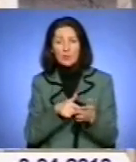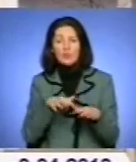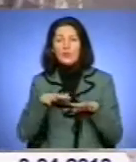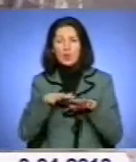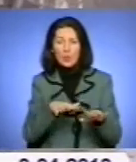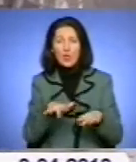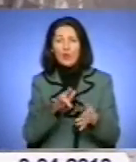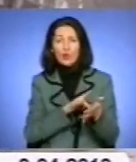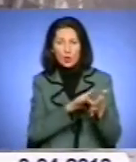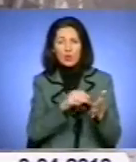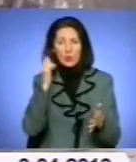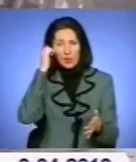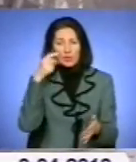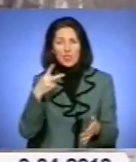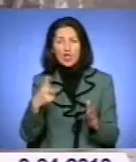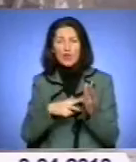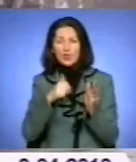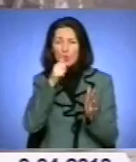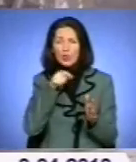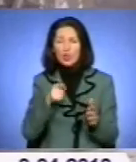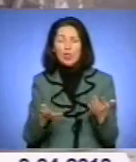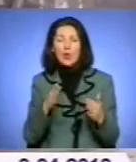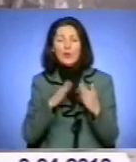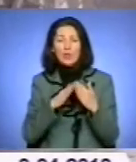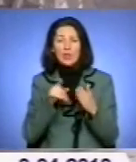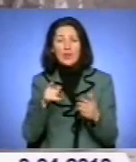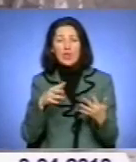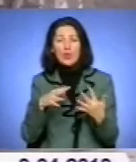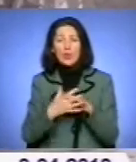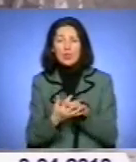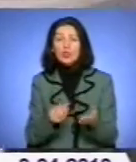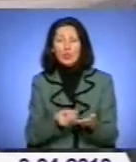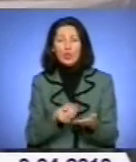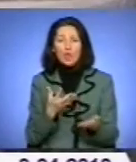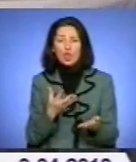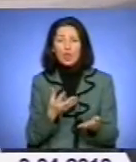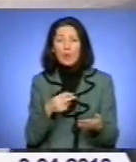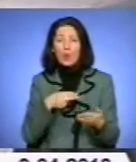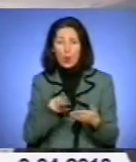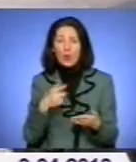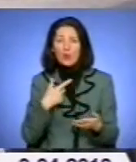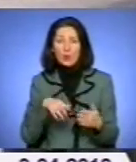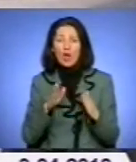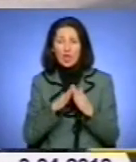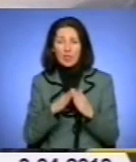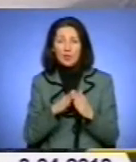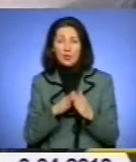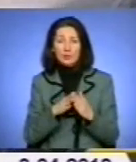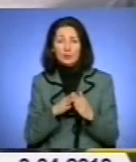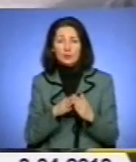ще у 2008 році. Тоді навіть будинки у їхньому селі подорожчали. Купив собі хатину, мені,